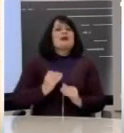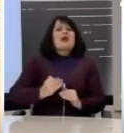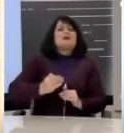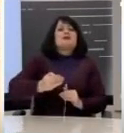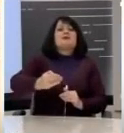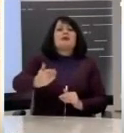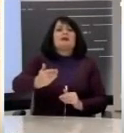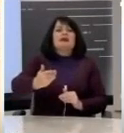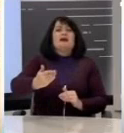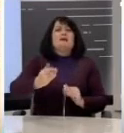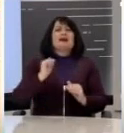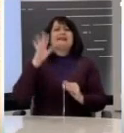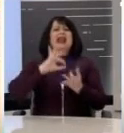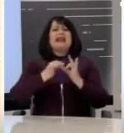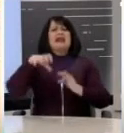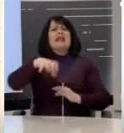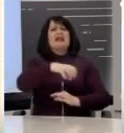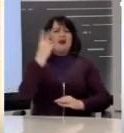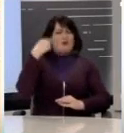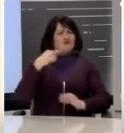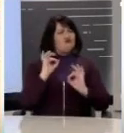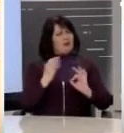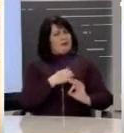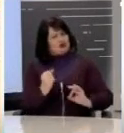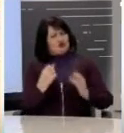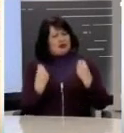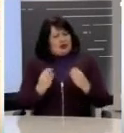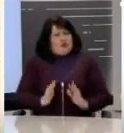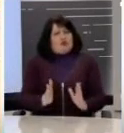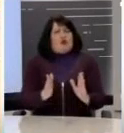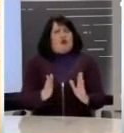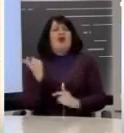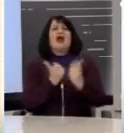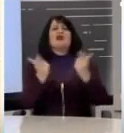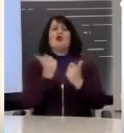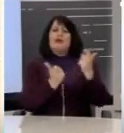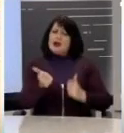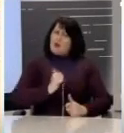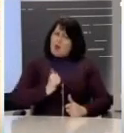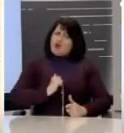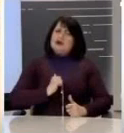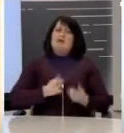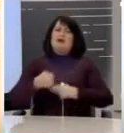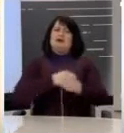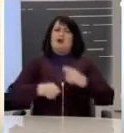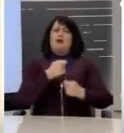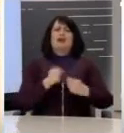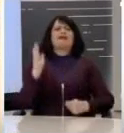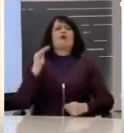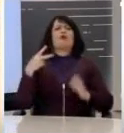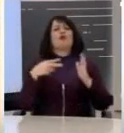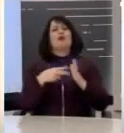από όλους τους οίκους πιστοληπτικής αξιολόγησης και στον εκ νέου δανεισμό από τις διεθνείς αγορές τον Ιούλιο